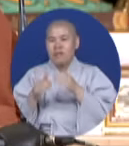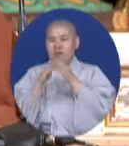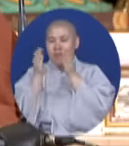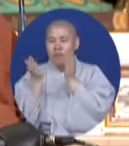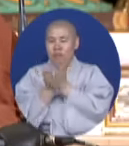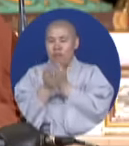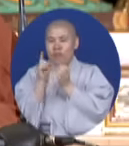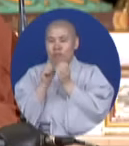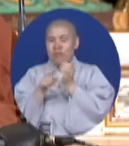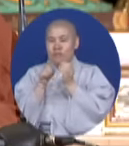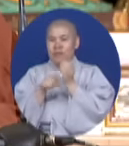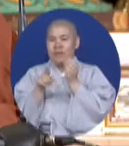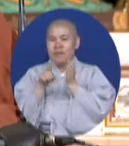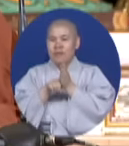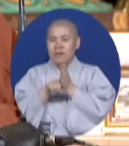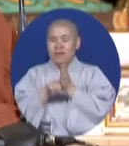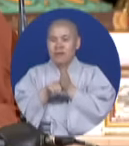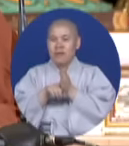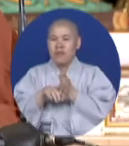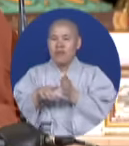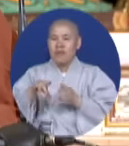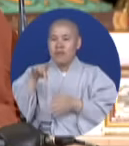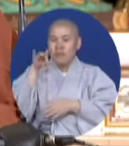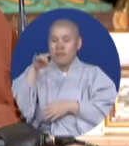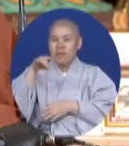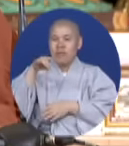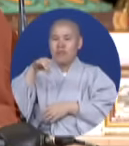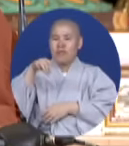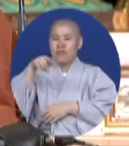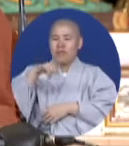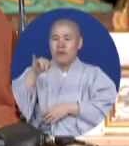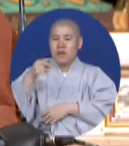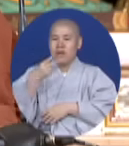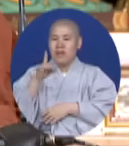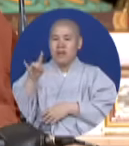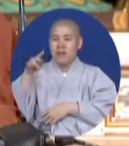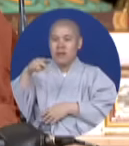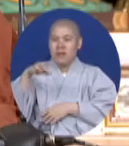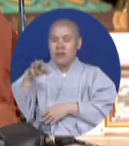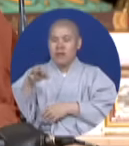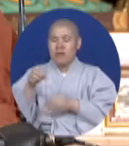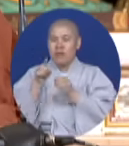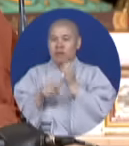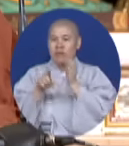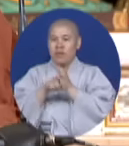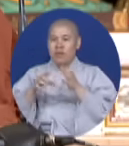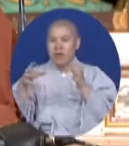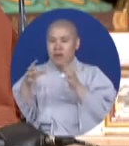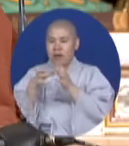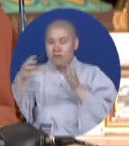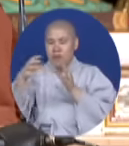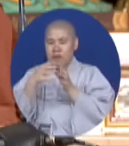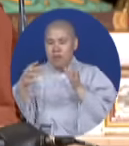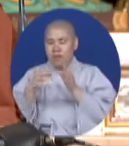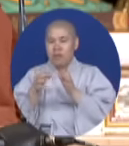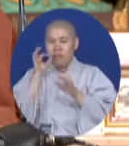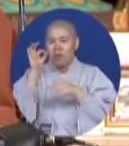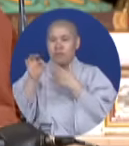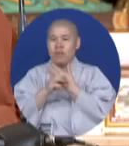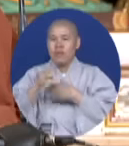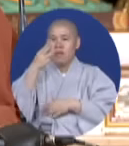불교를 초기 불교 대승 불교 다 합해서 보면 삼종인과를 이야기를 해요.